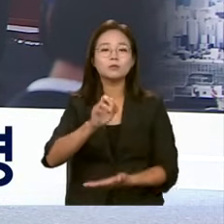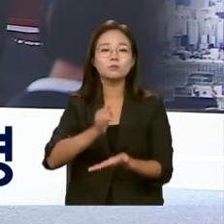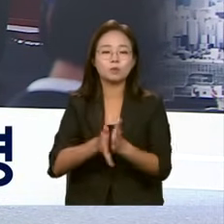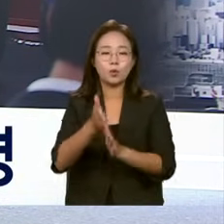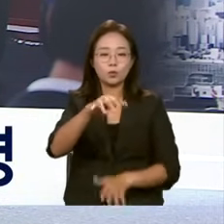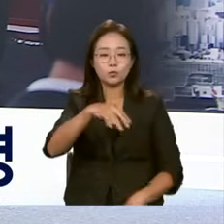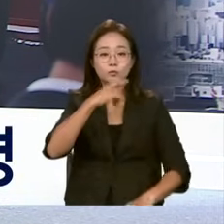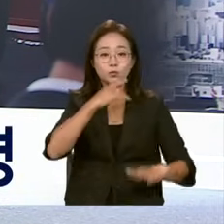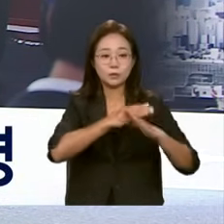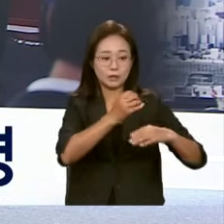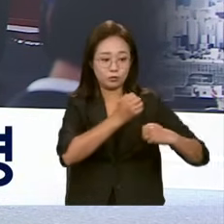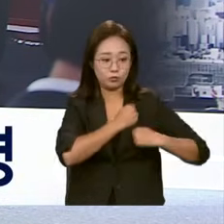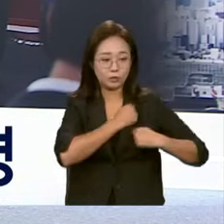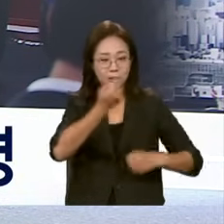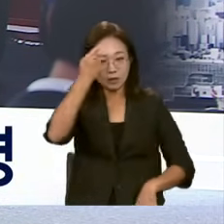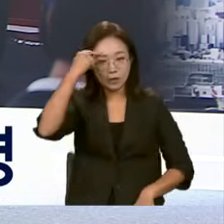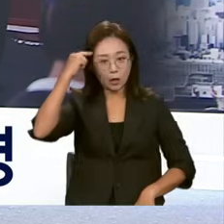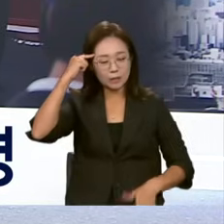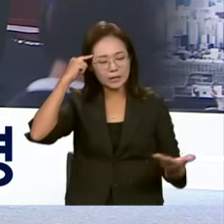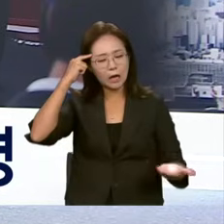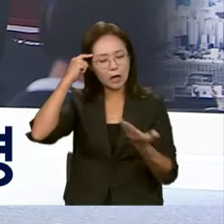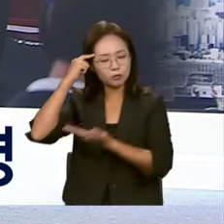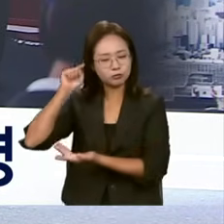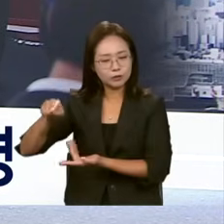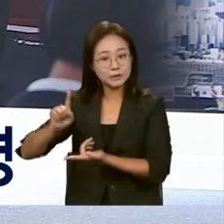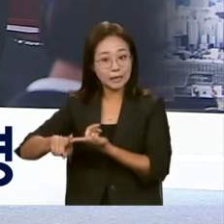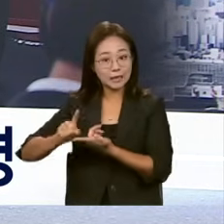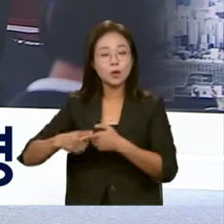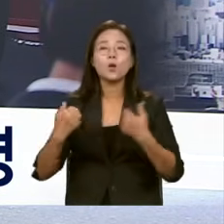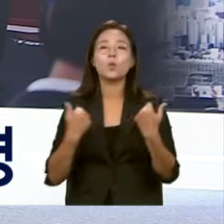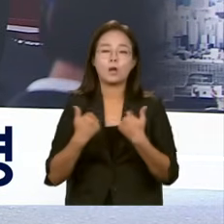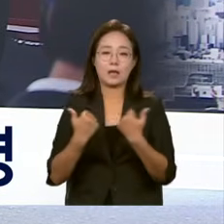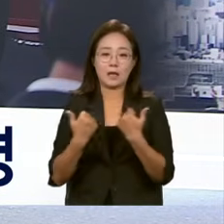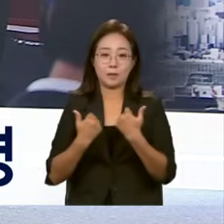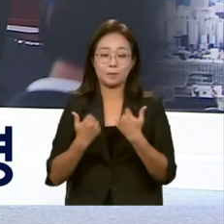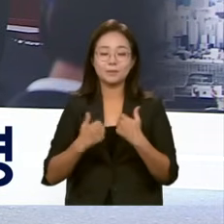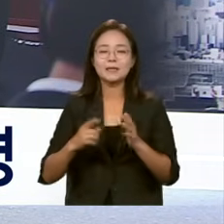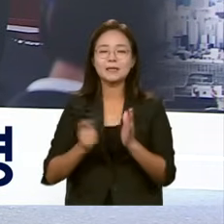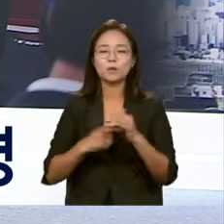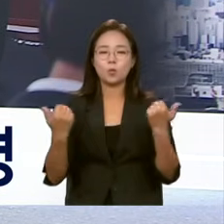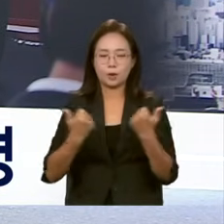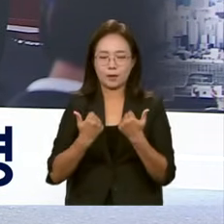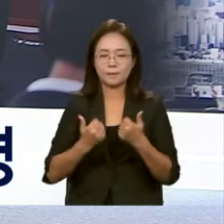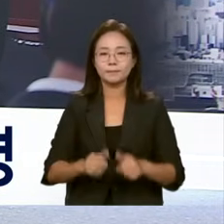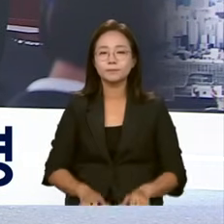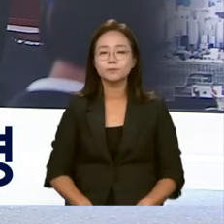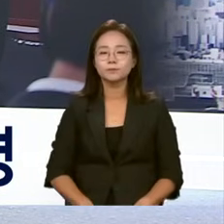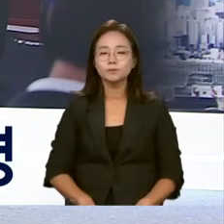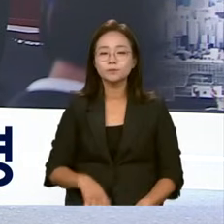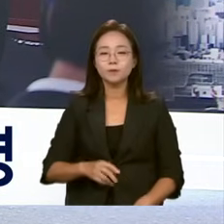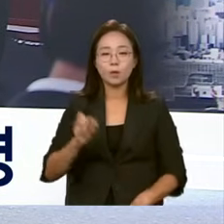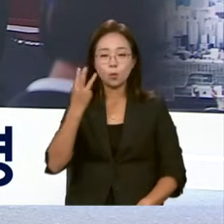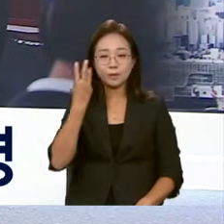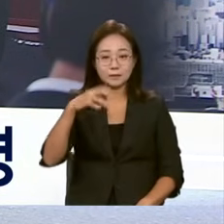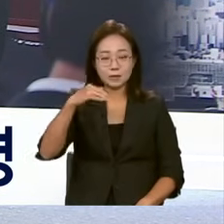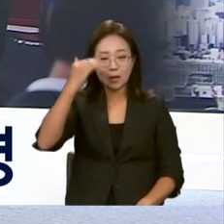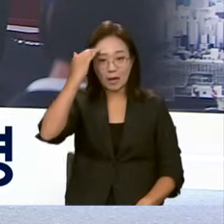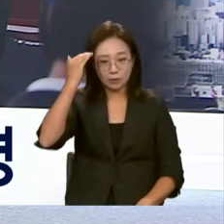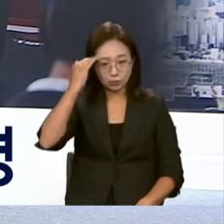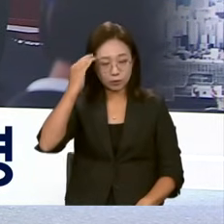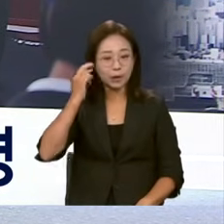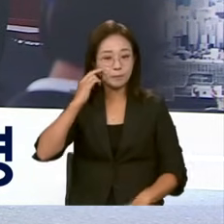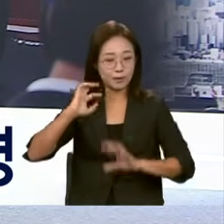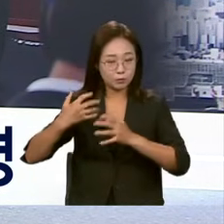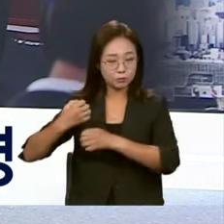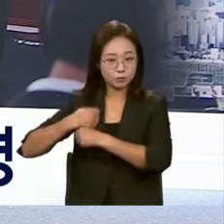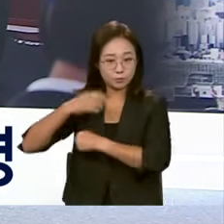북한군의 러시아 파병 문제를 논의하기 위한 안전보장 이사회의 긴급 회의가 열렸습니다 워싱턴에 우리나라와 미국의